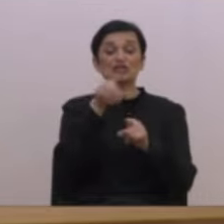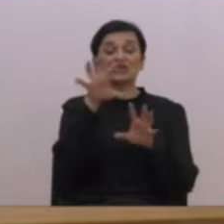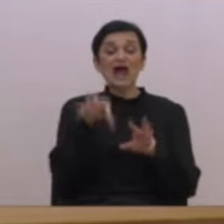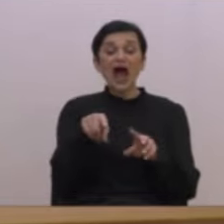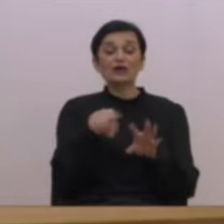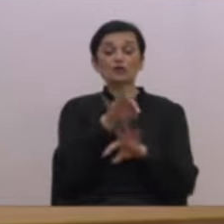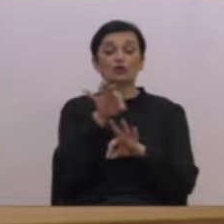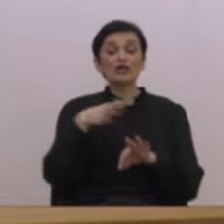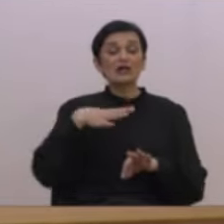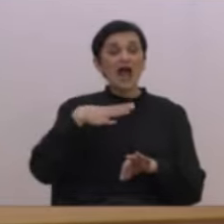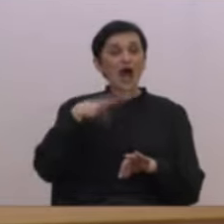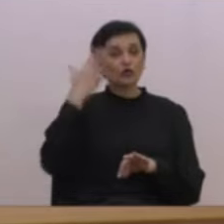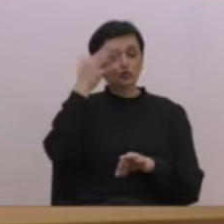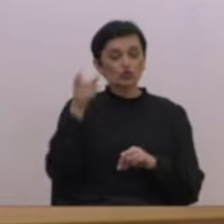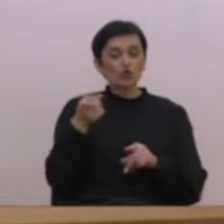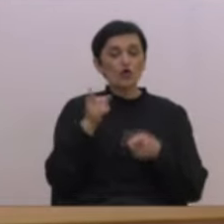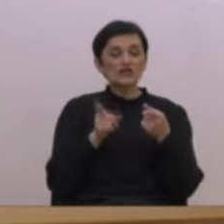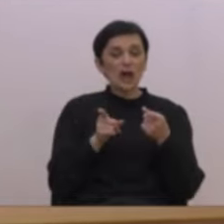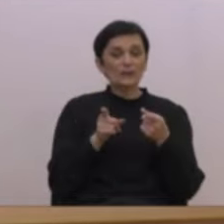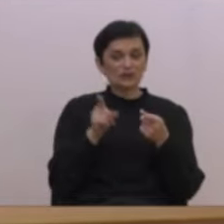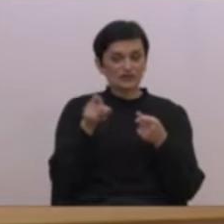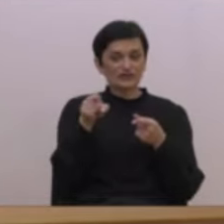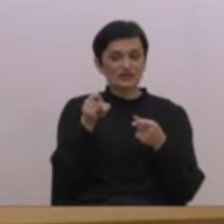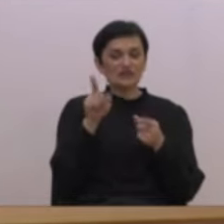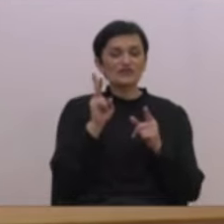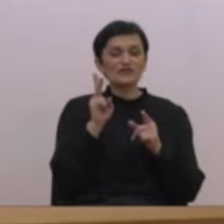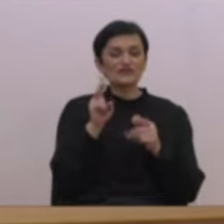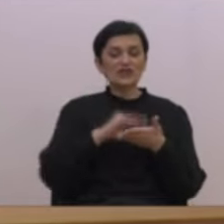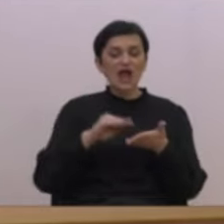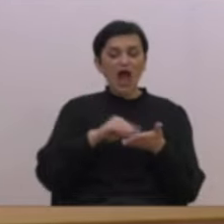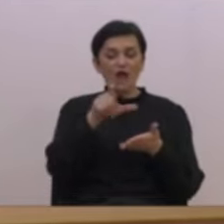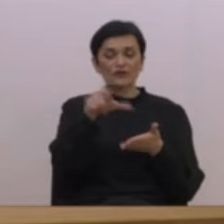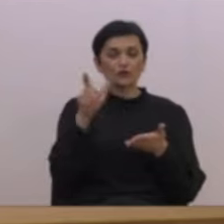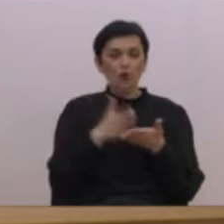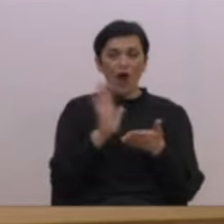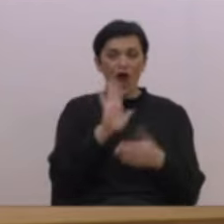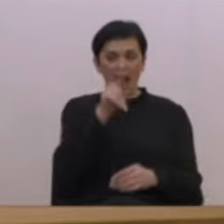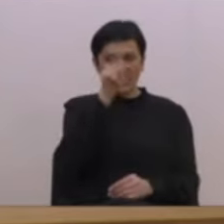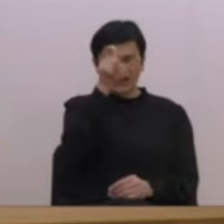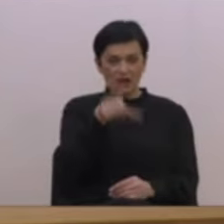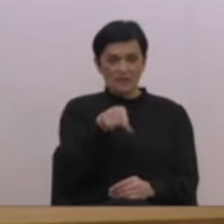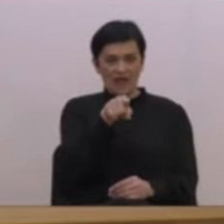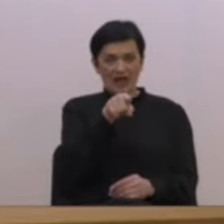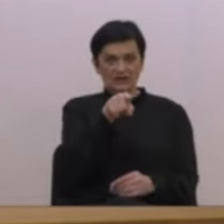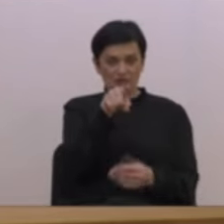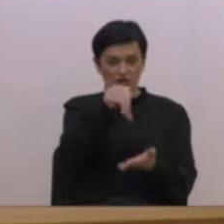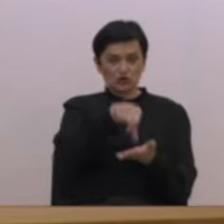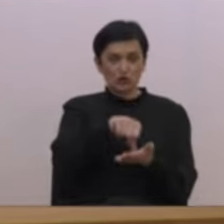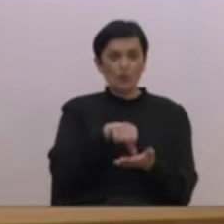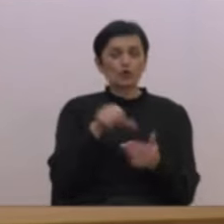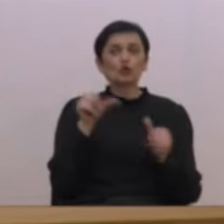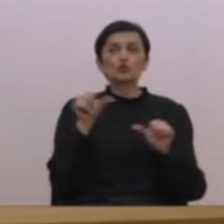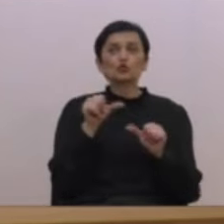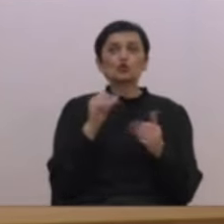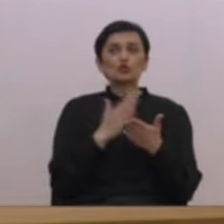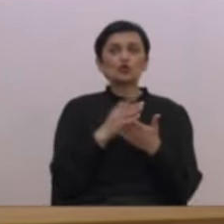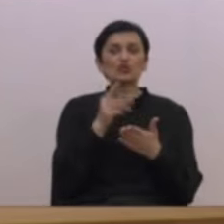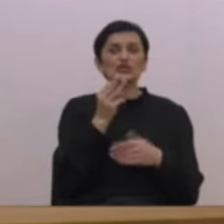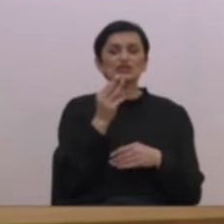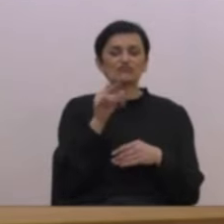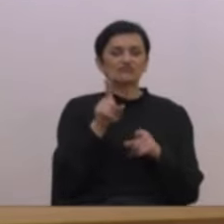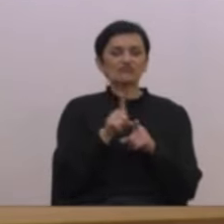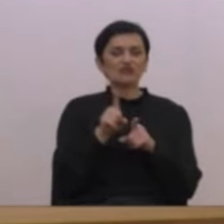ადამიანთან, რომელმაც დღეს ეს წარმოადგინა, ვინაიდან ძალიან ცუდია, რომ რაღაც შირმის როლს